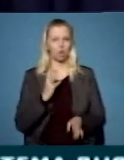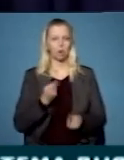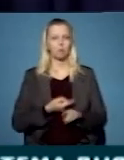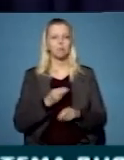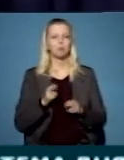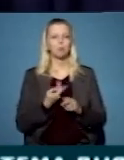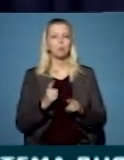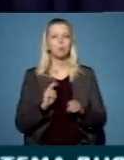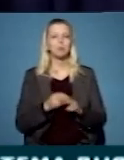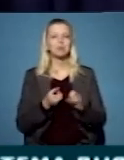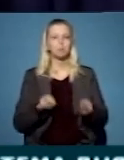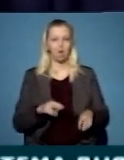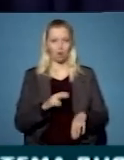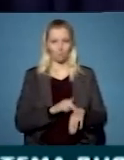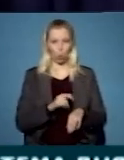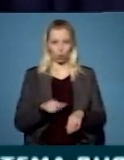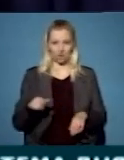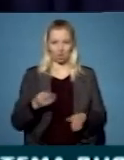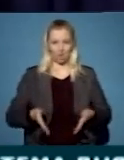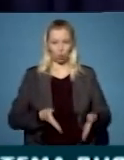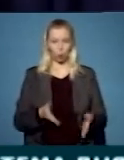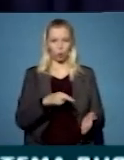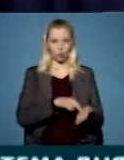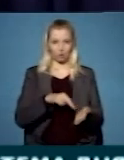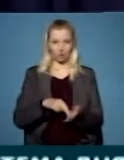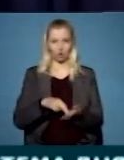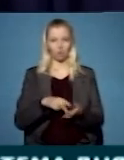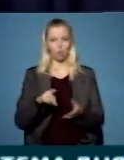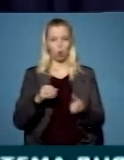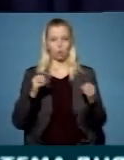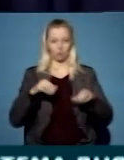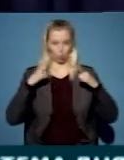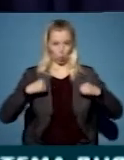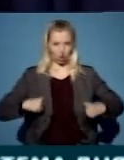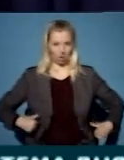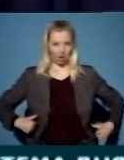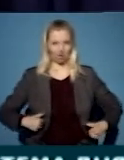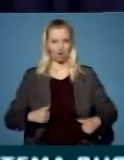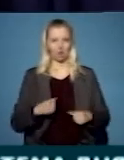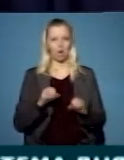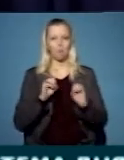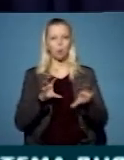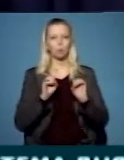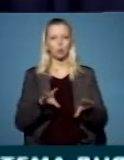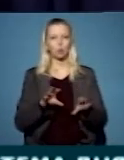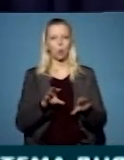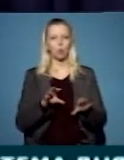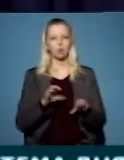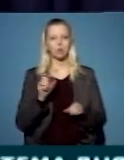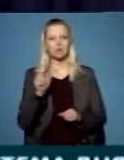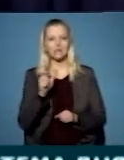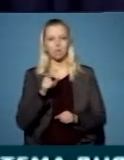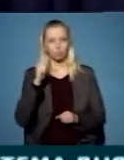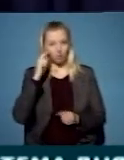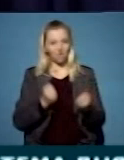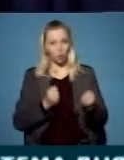безпека поліцейських на дорозі, які стоять, вони світло повертають у жилетах, і проблискові маячки синього кольору, для того, щоб водії знали, що там знаходиться